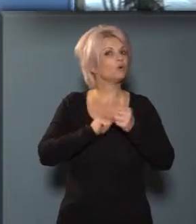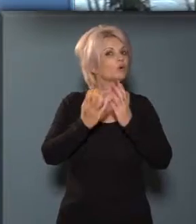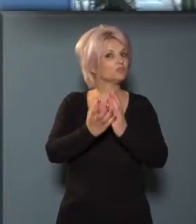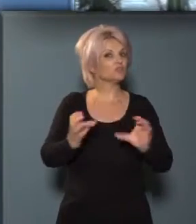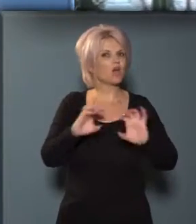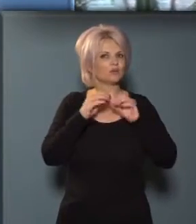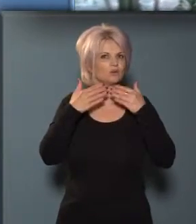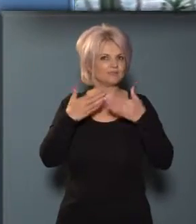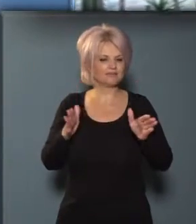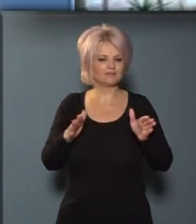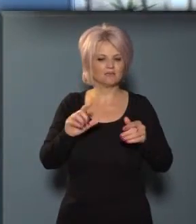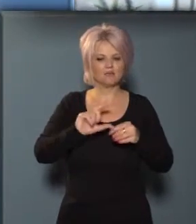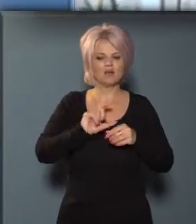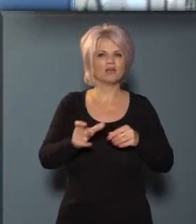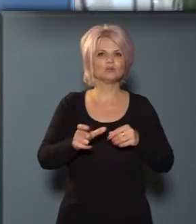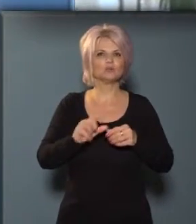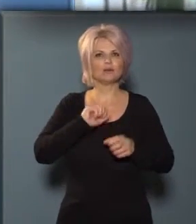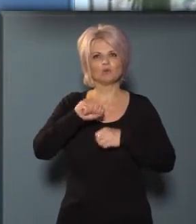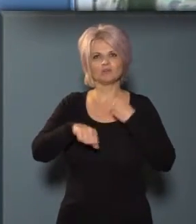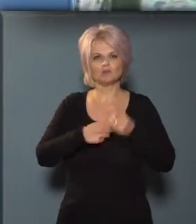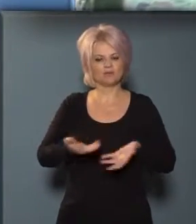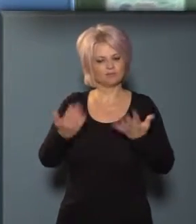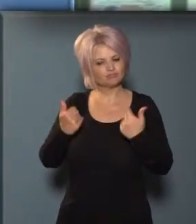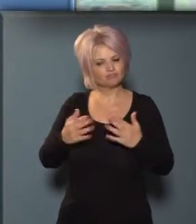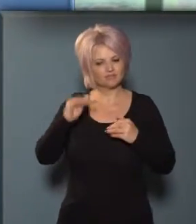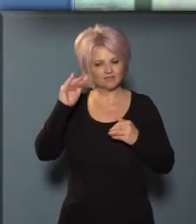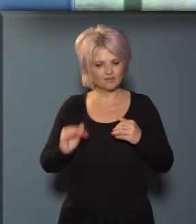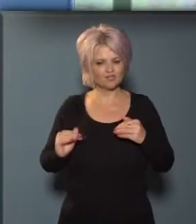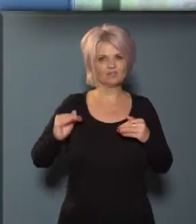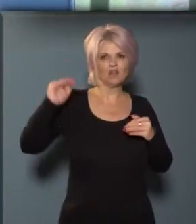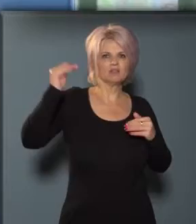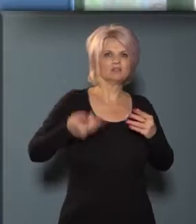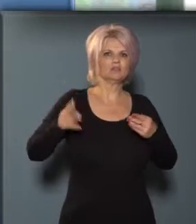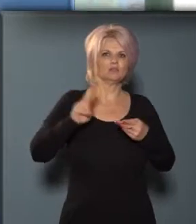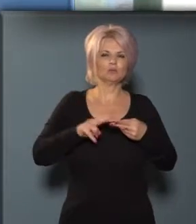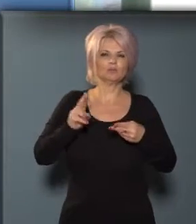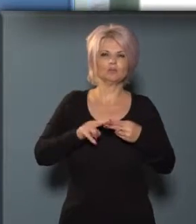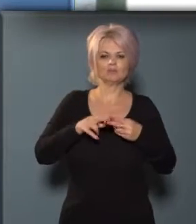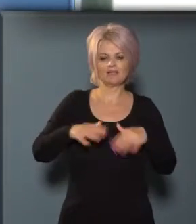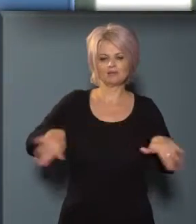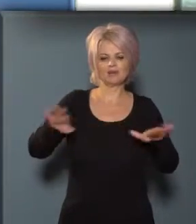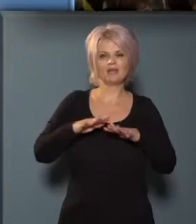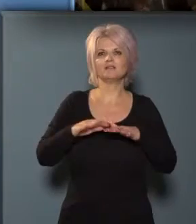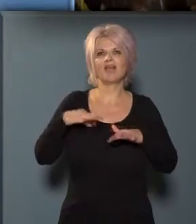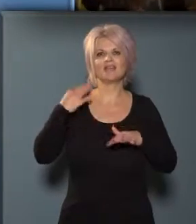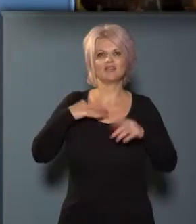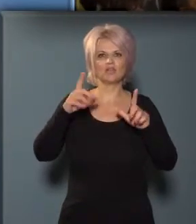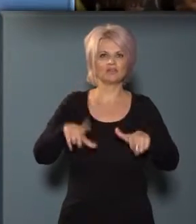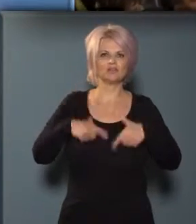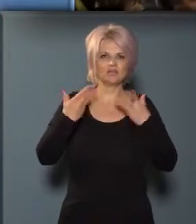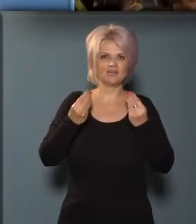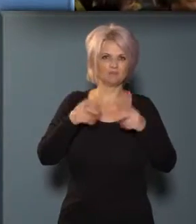megnyitotta kapuit. Azóta mozogni invitálta a kicsiket és nagyokat, és egyre több szintéren biztosít teret az egészséges